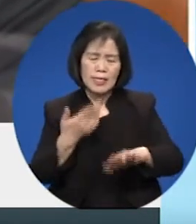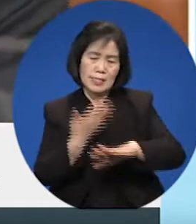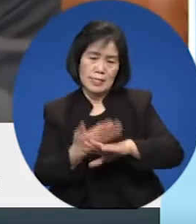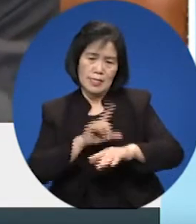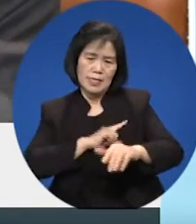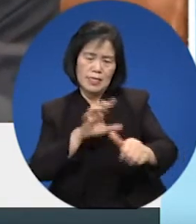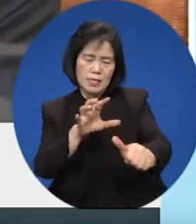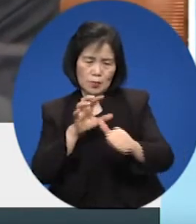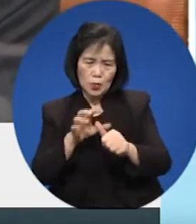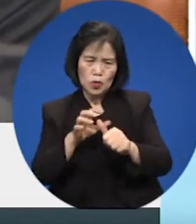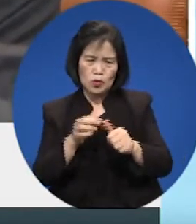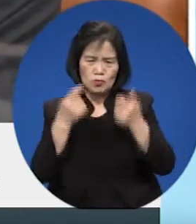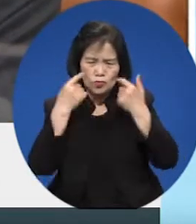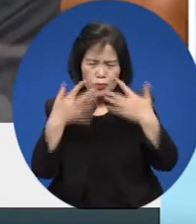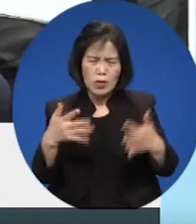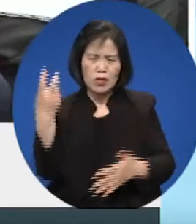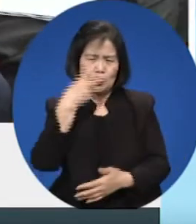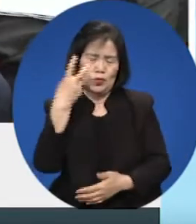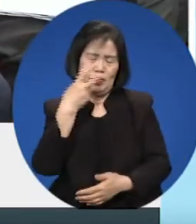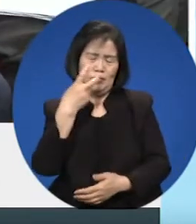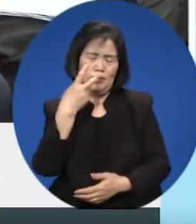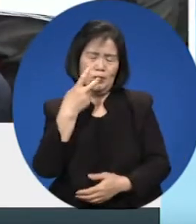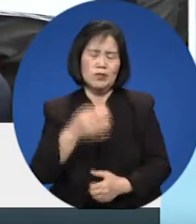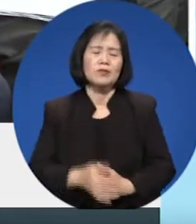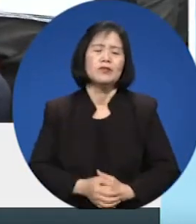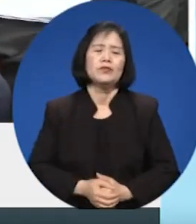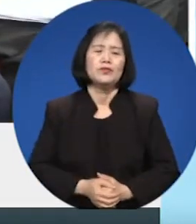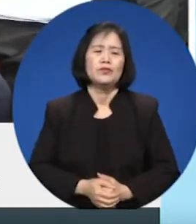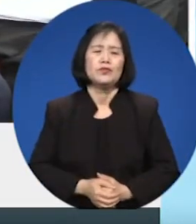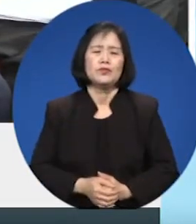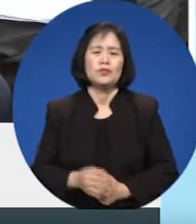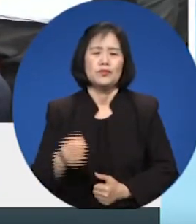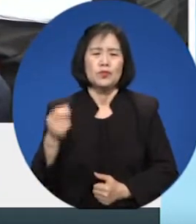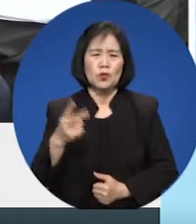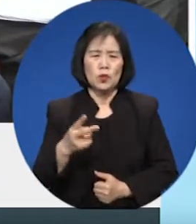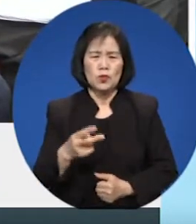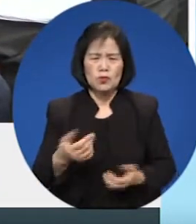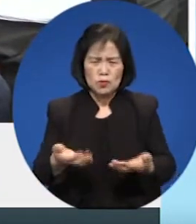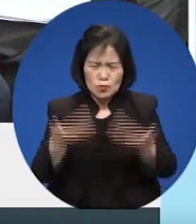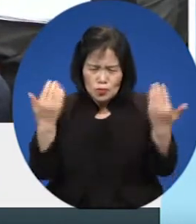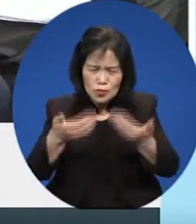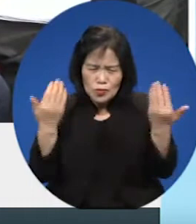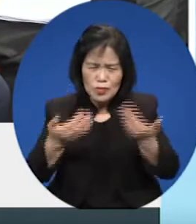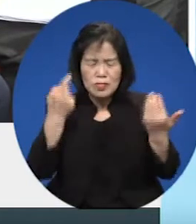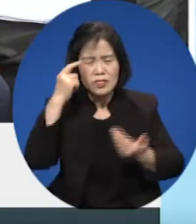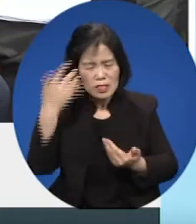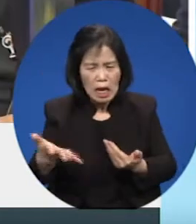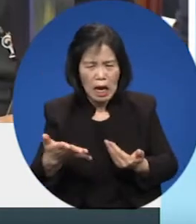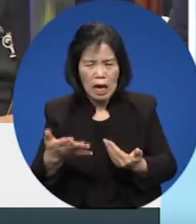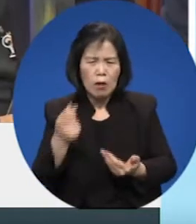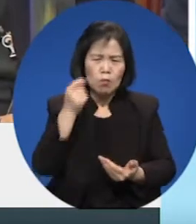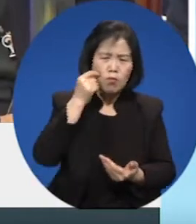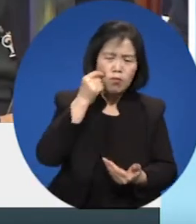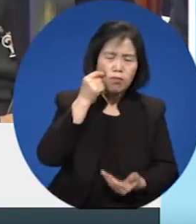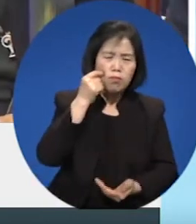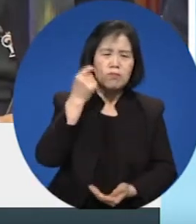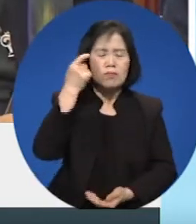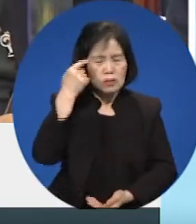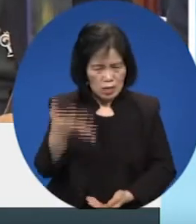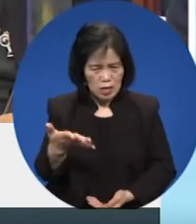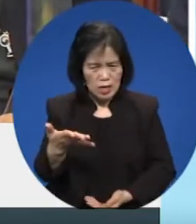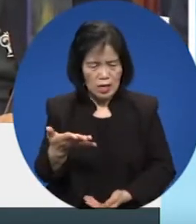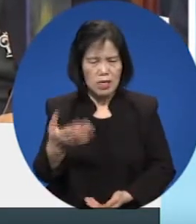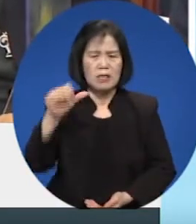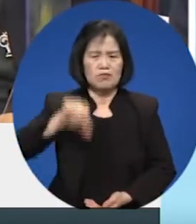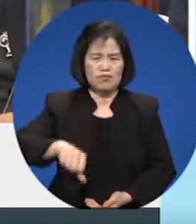분명한 대상이 되게 될 거고 이걸 갖다가 그 들춰내는 야 못들 첫 m 이냐 가 결국은 이번 조사의